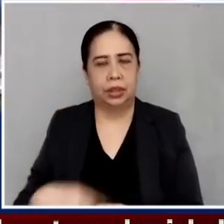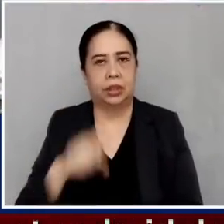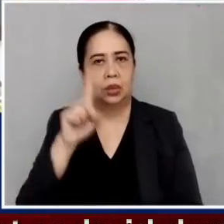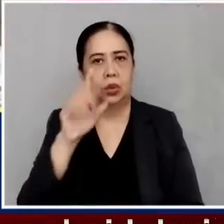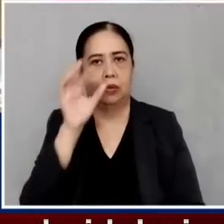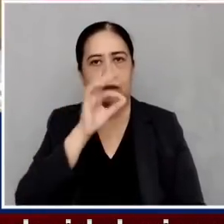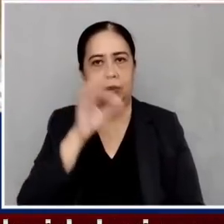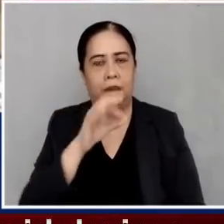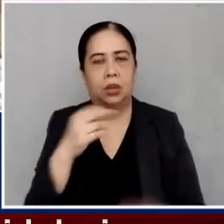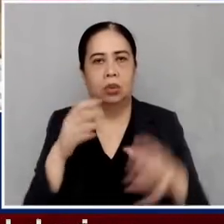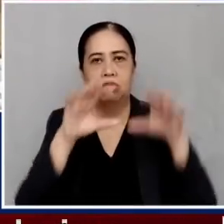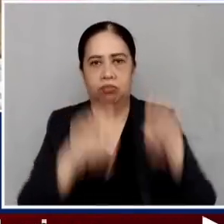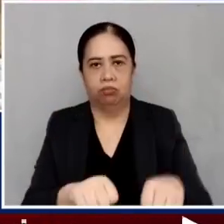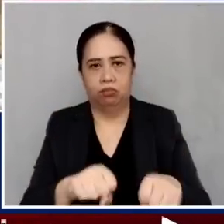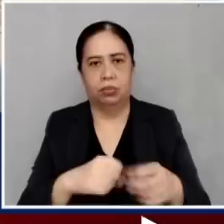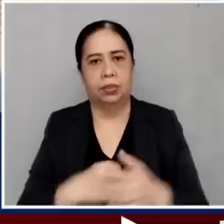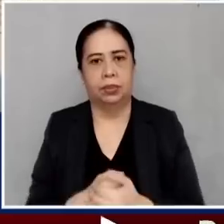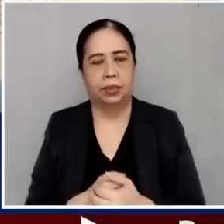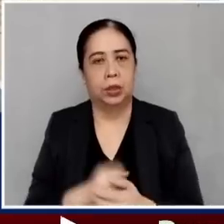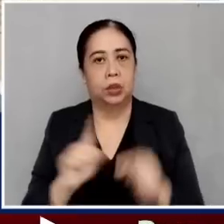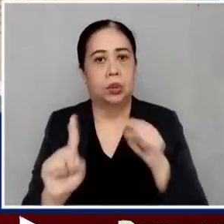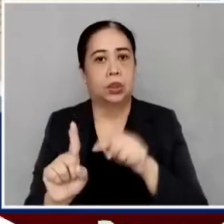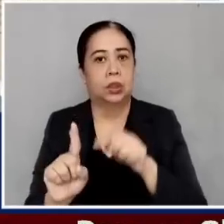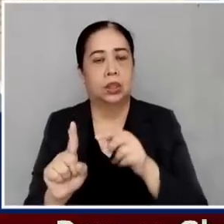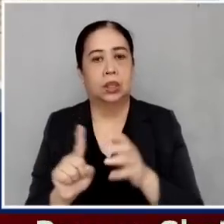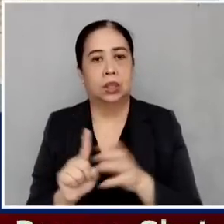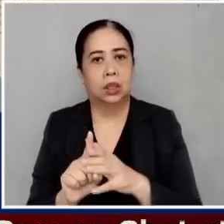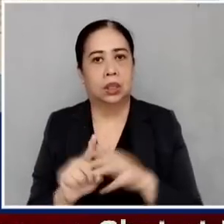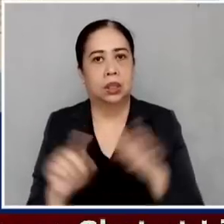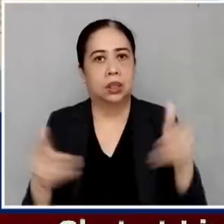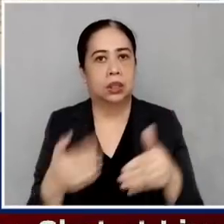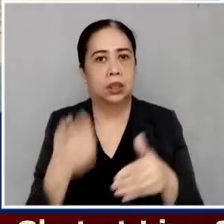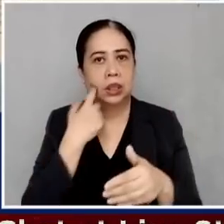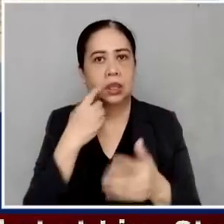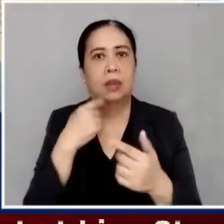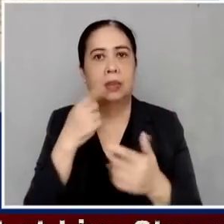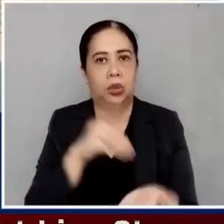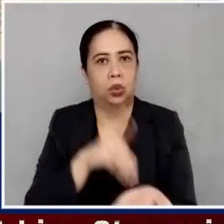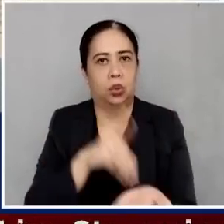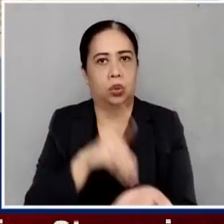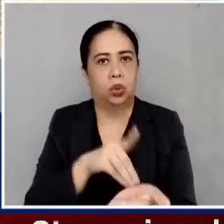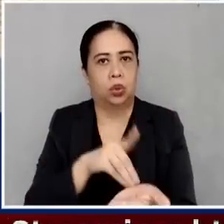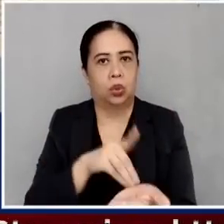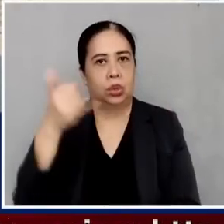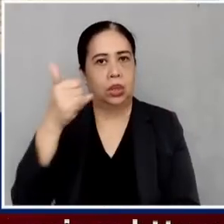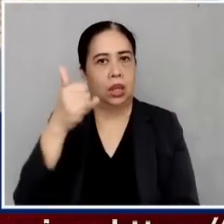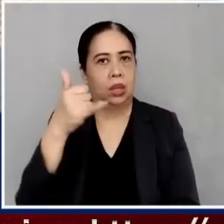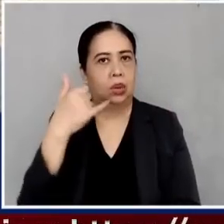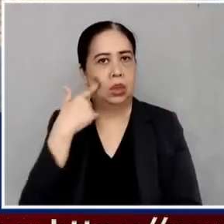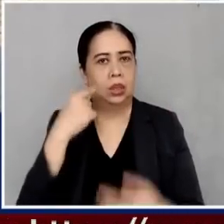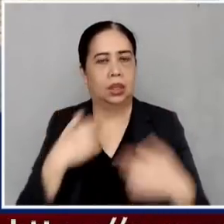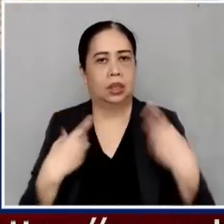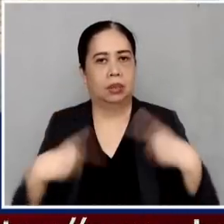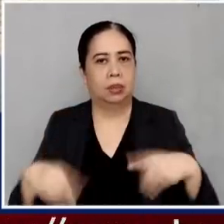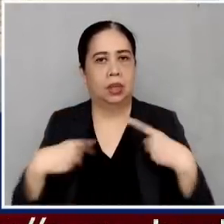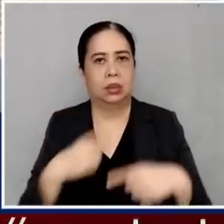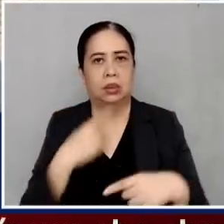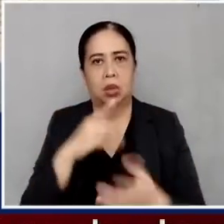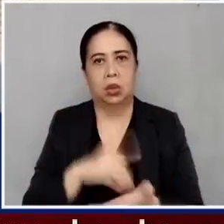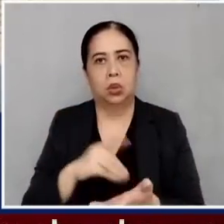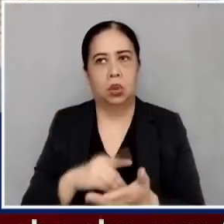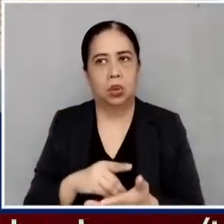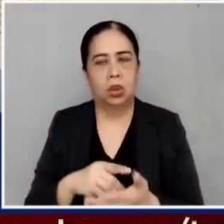ang naabutan sa pasilidad. Yung isa doon, napakilala kanina na doktora yung babae na kadilaw. So doktora daw siya.